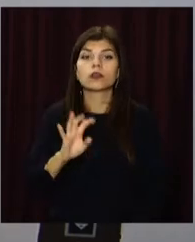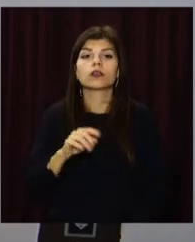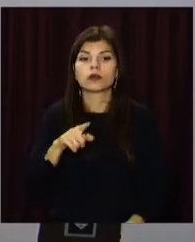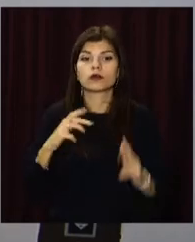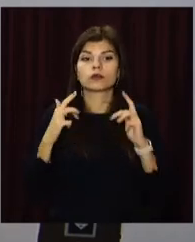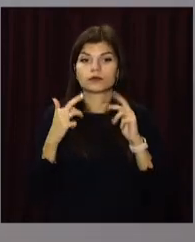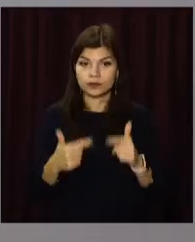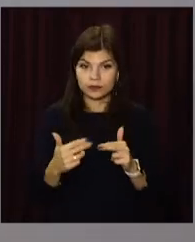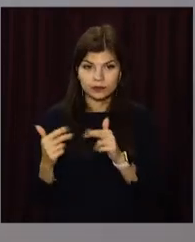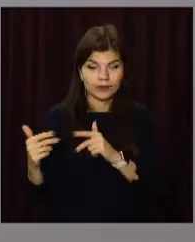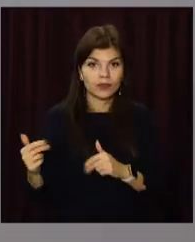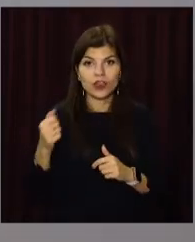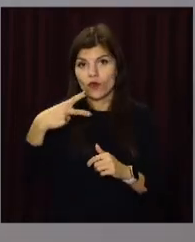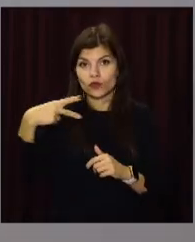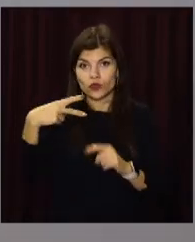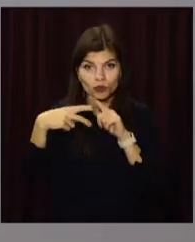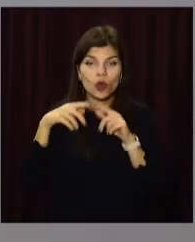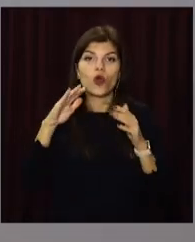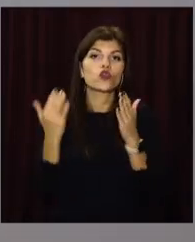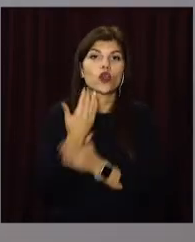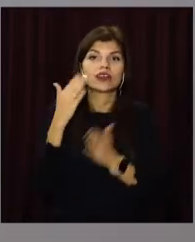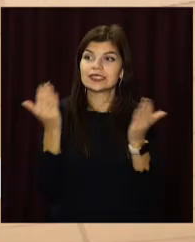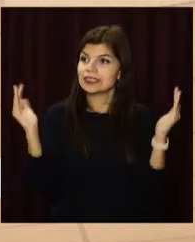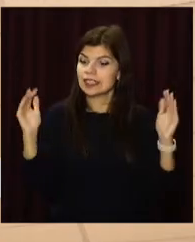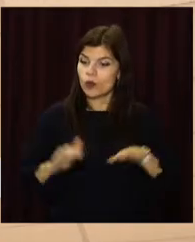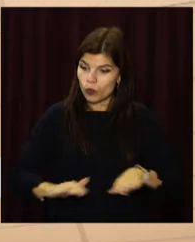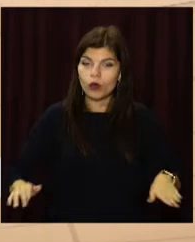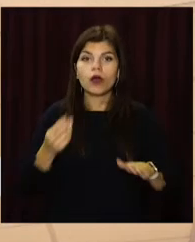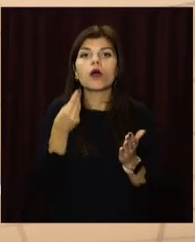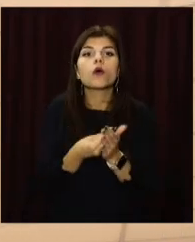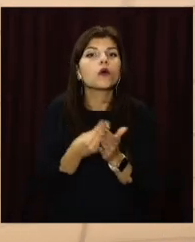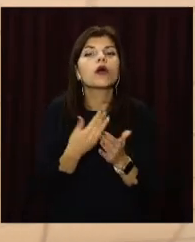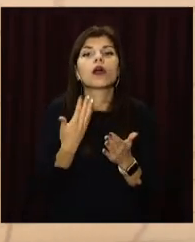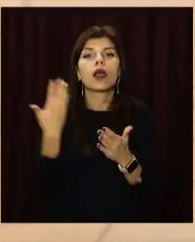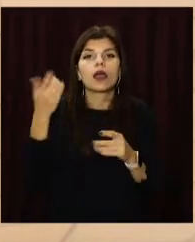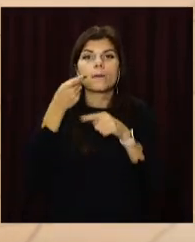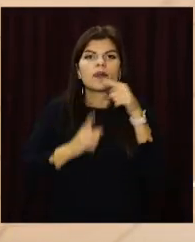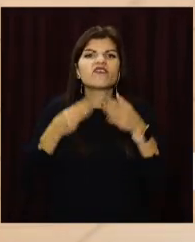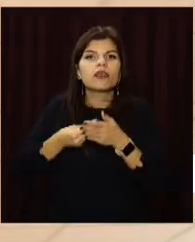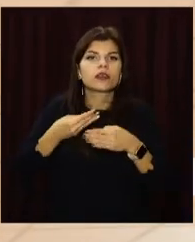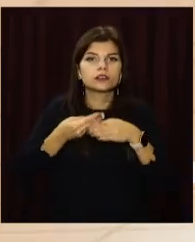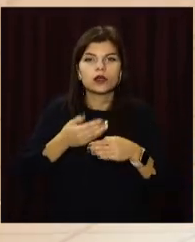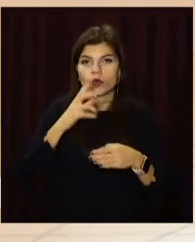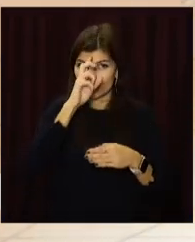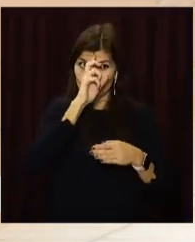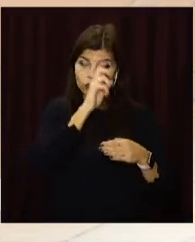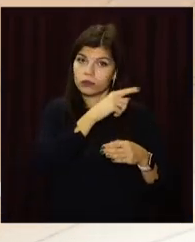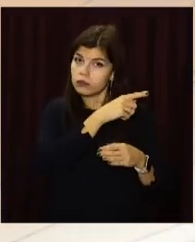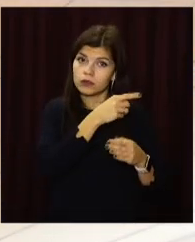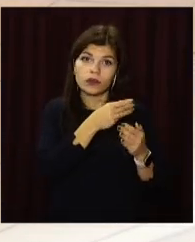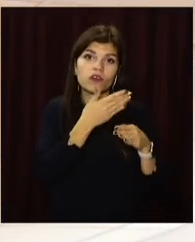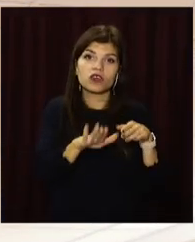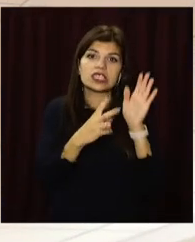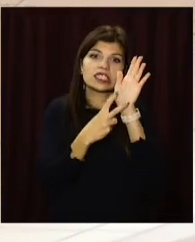замінили комунікації на 2-му поверсі, оновили стіни і підлогу. Кошти за програмою співфінансування. З міського бюджету на нього